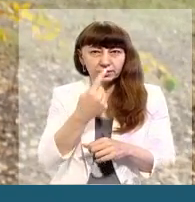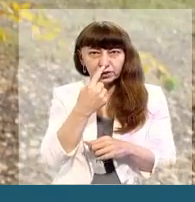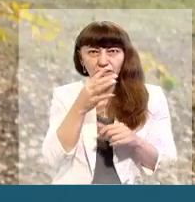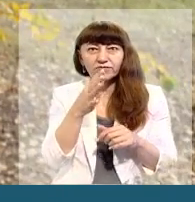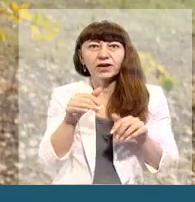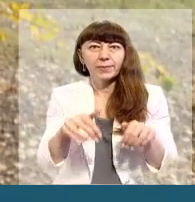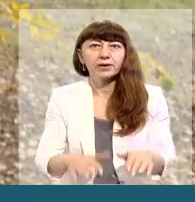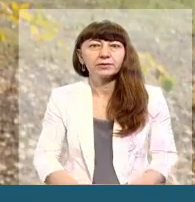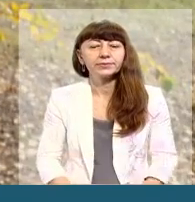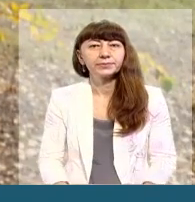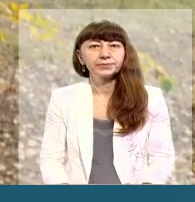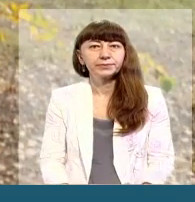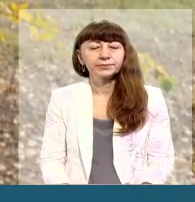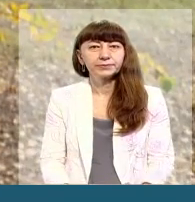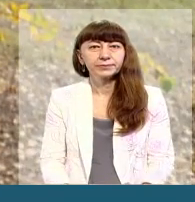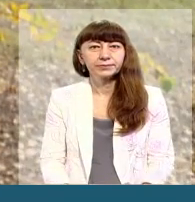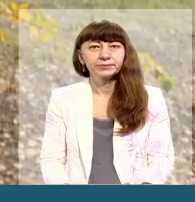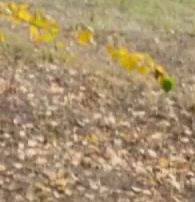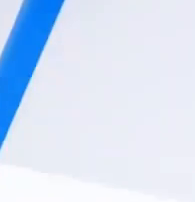решить в нашем государстве.